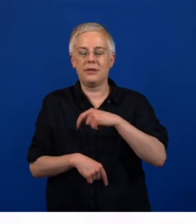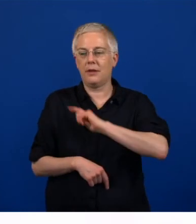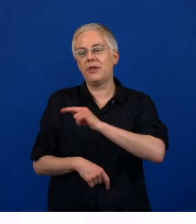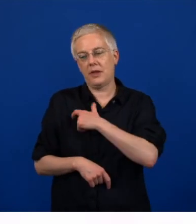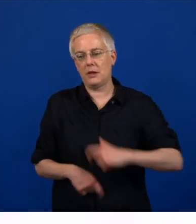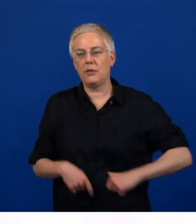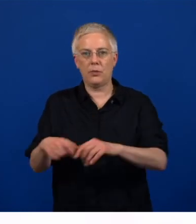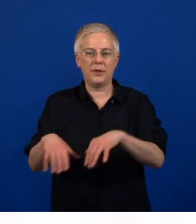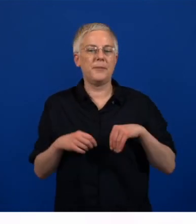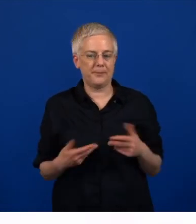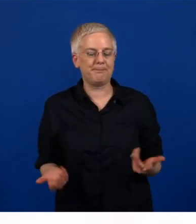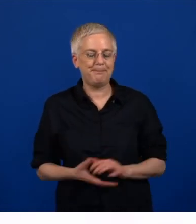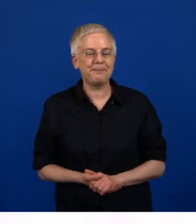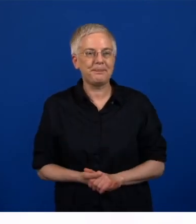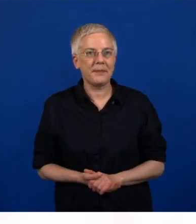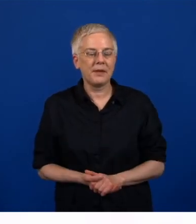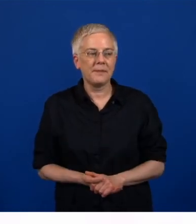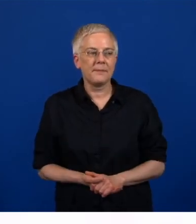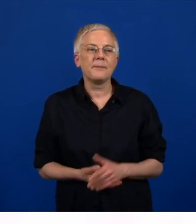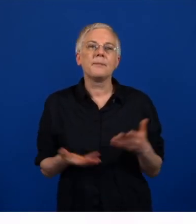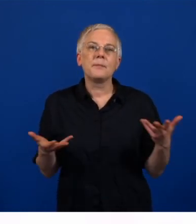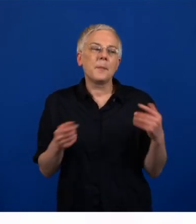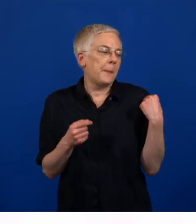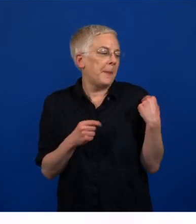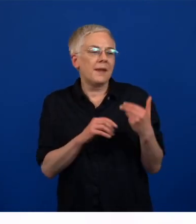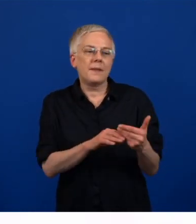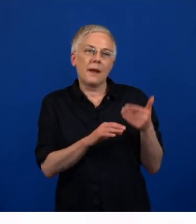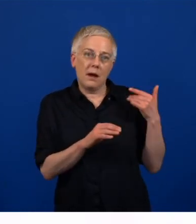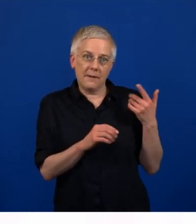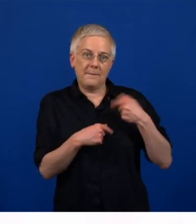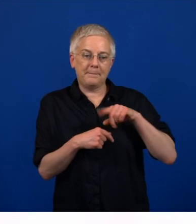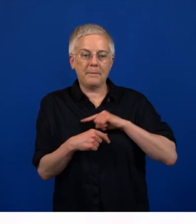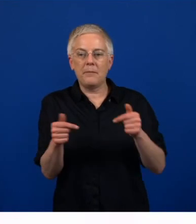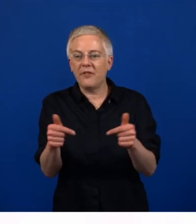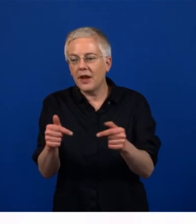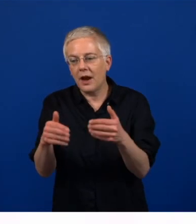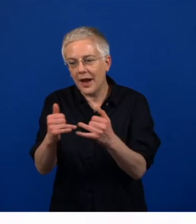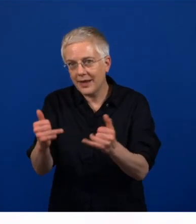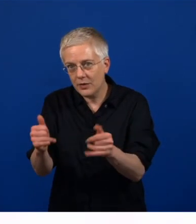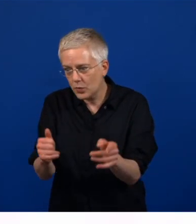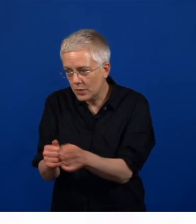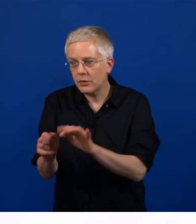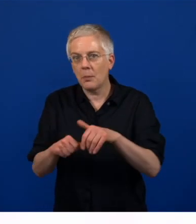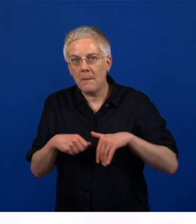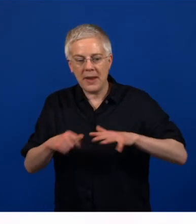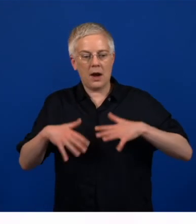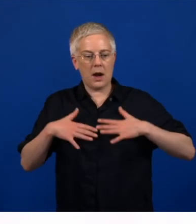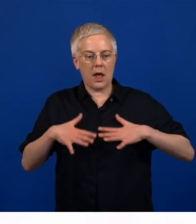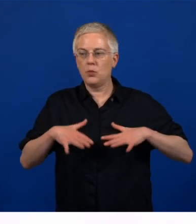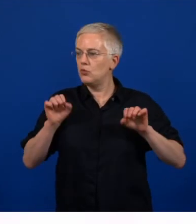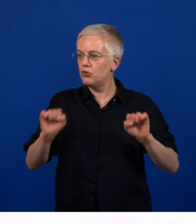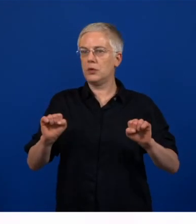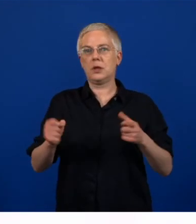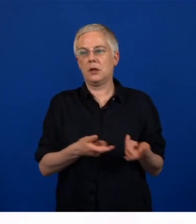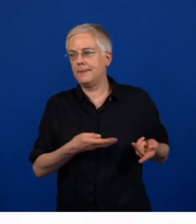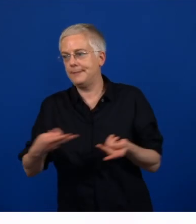Kosten übernehmen. Wir haben in den letzten Tagen die Pflegeeinrichtungen noch mal verstärkt mit Schutzkleidung versorgt, weil wir ja auch